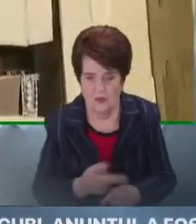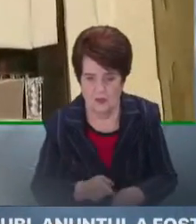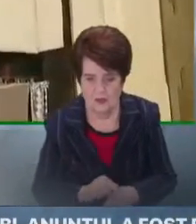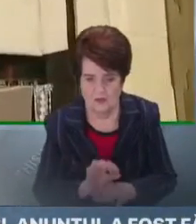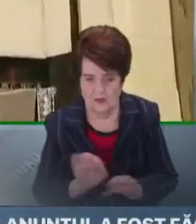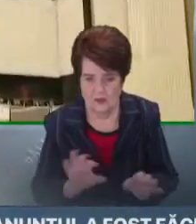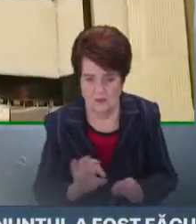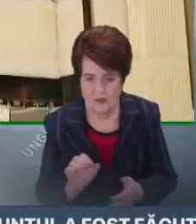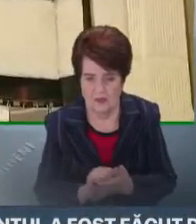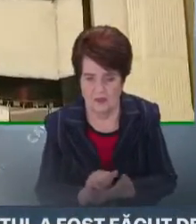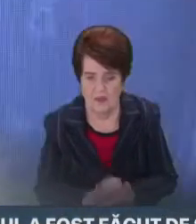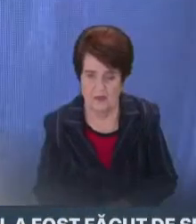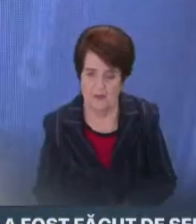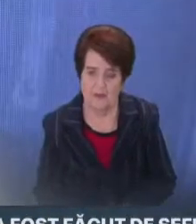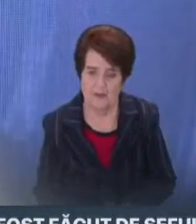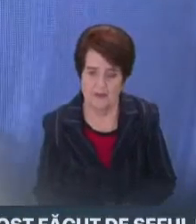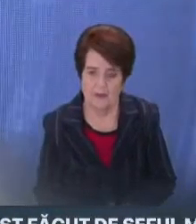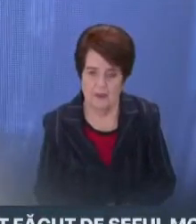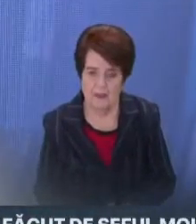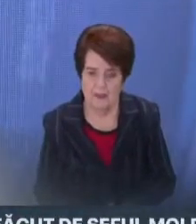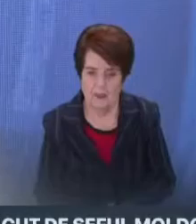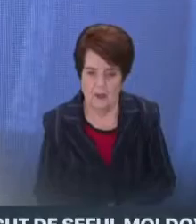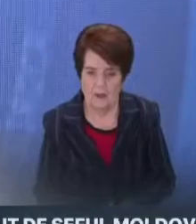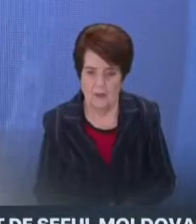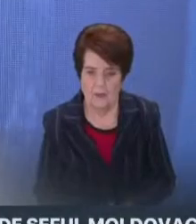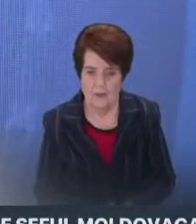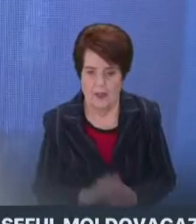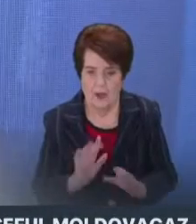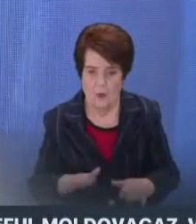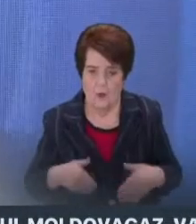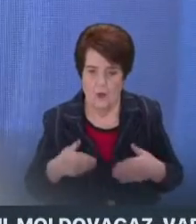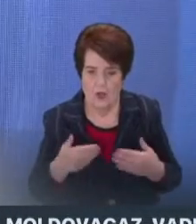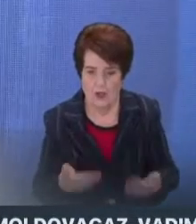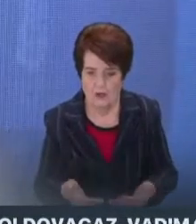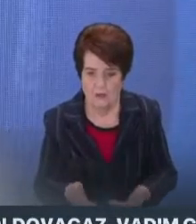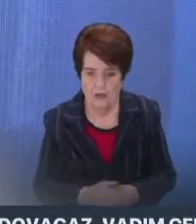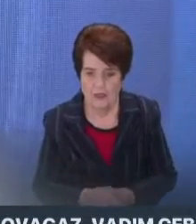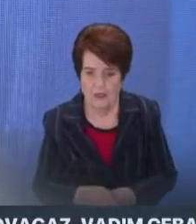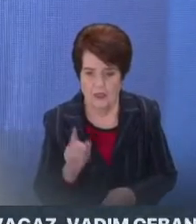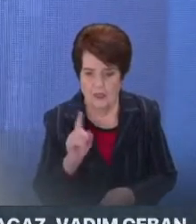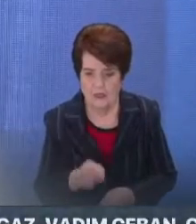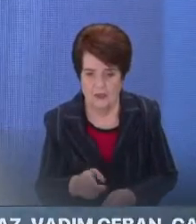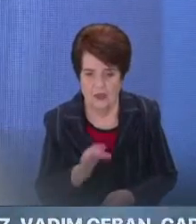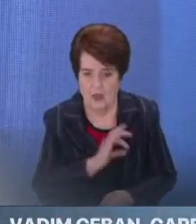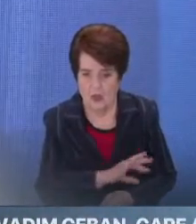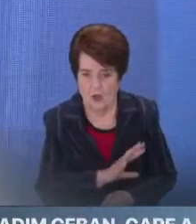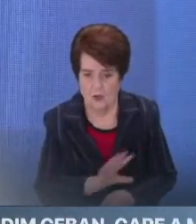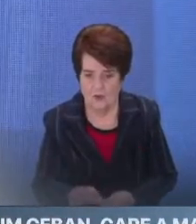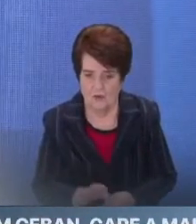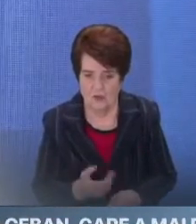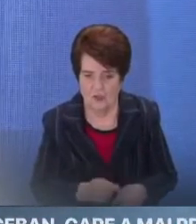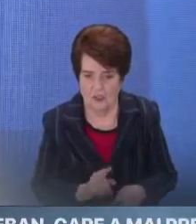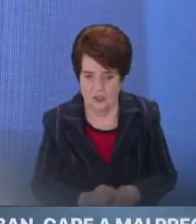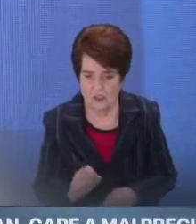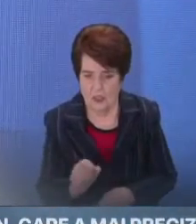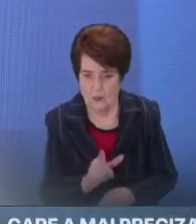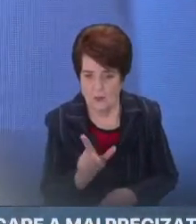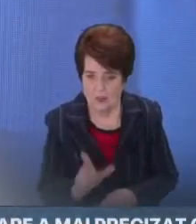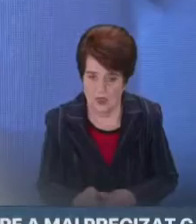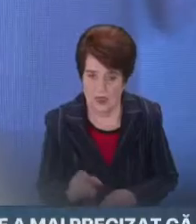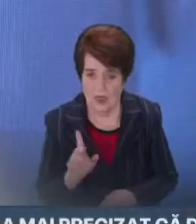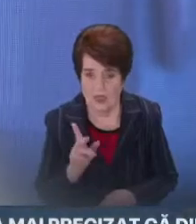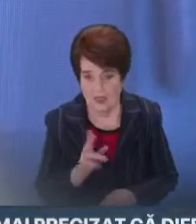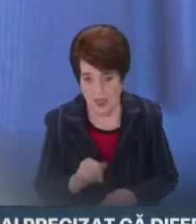elaboreze actele necesare. Vă rog să veniți cu recomandări și pentru cei care nu folosesc aceste butelii, dar